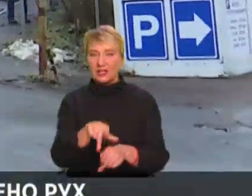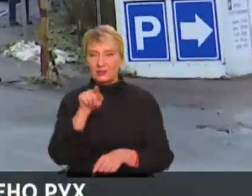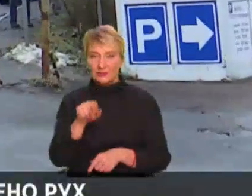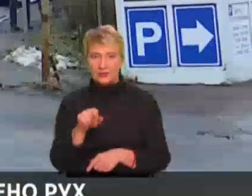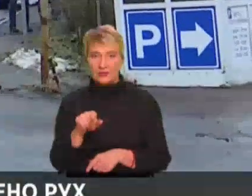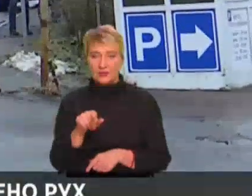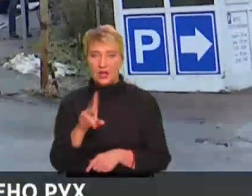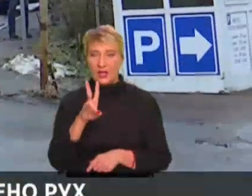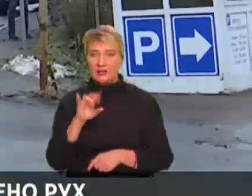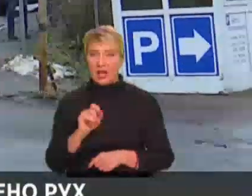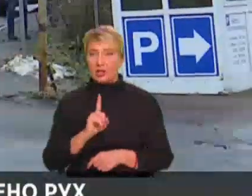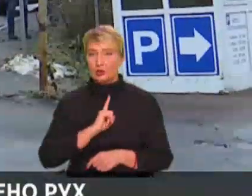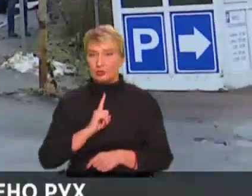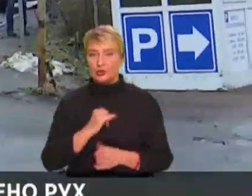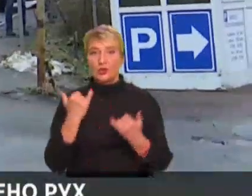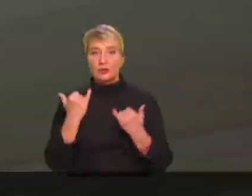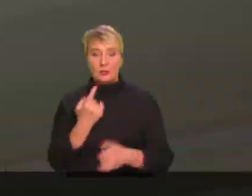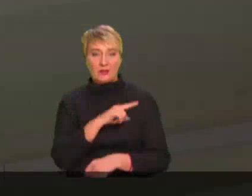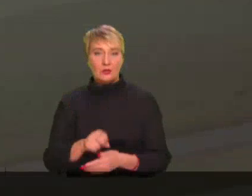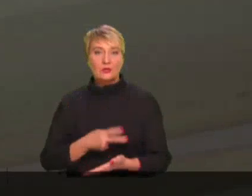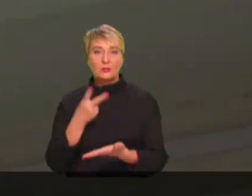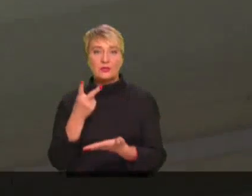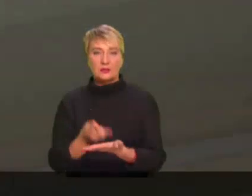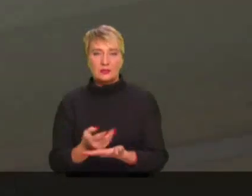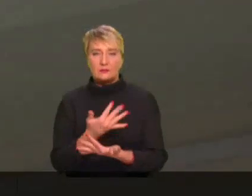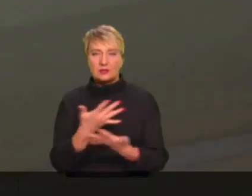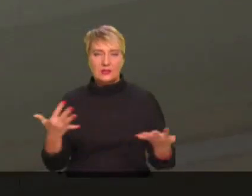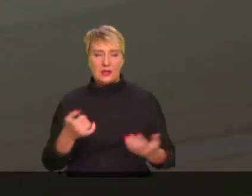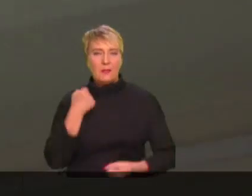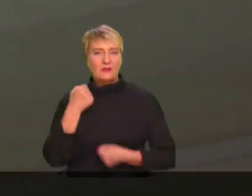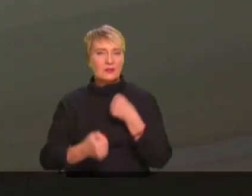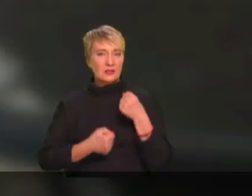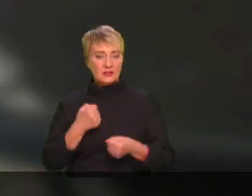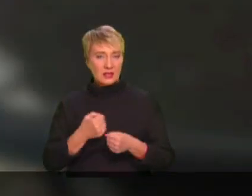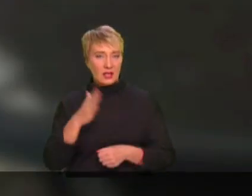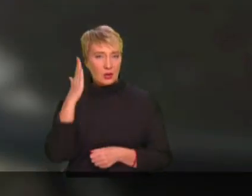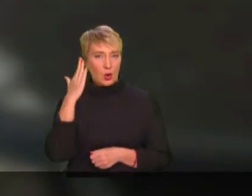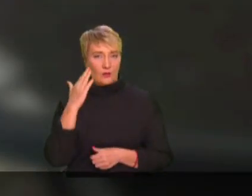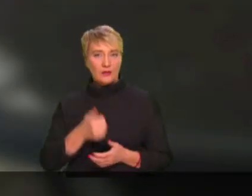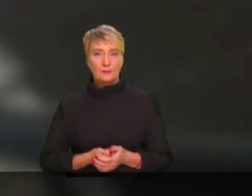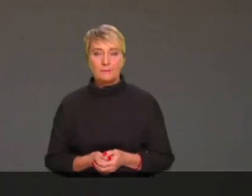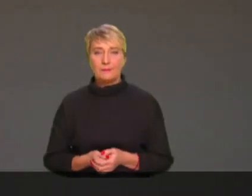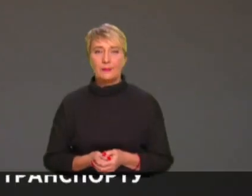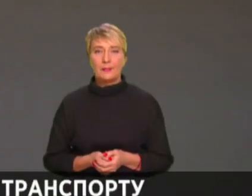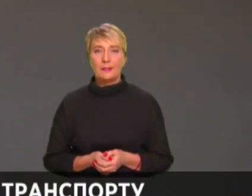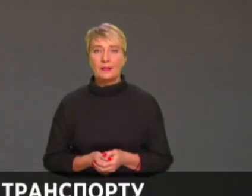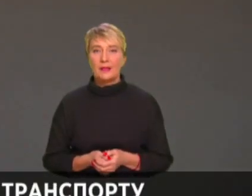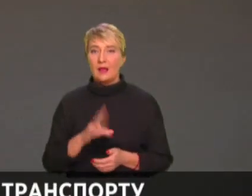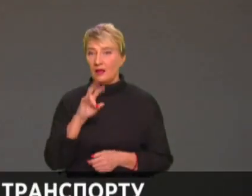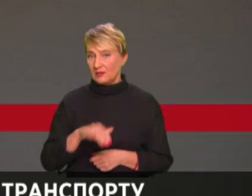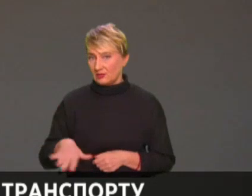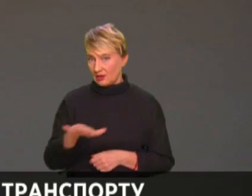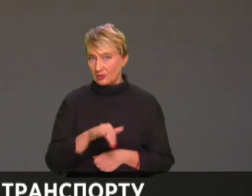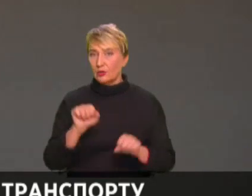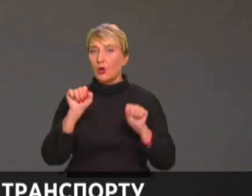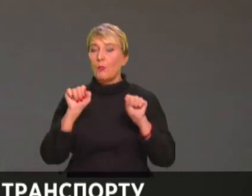на сторожа. Тепер він госпіталізований з численними забоями паху та голови. На територію можливо